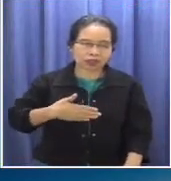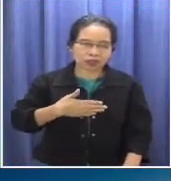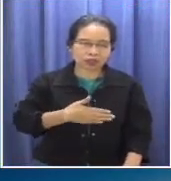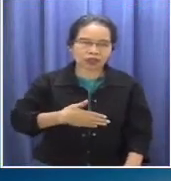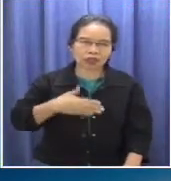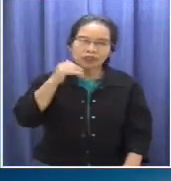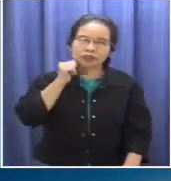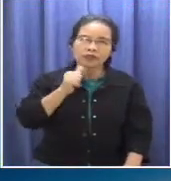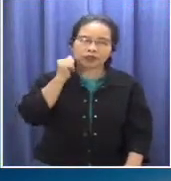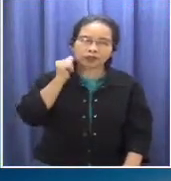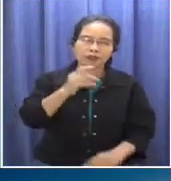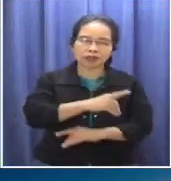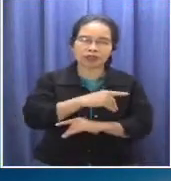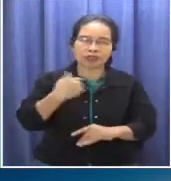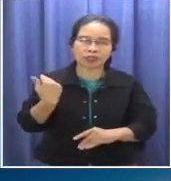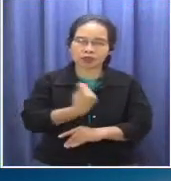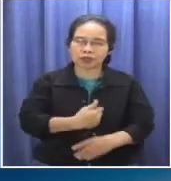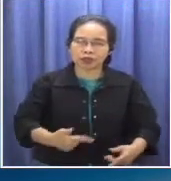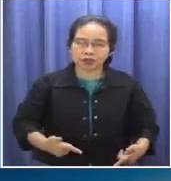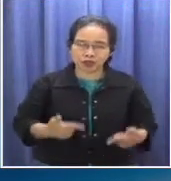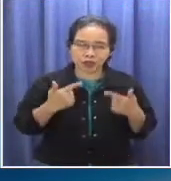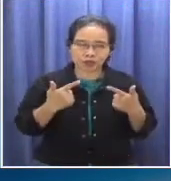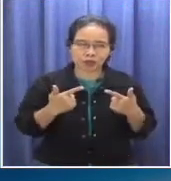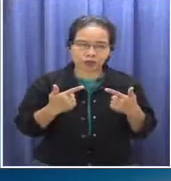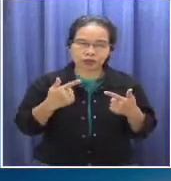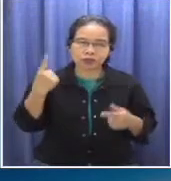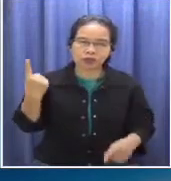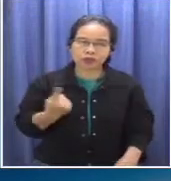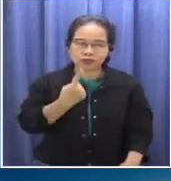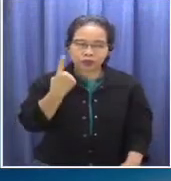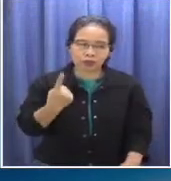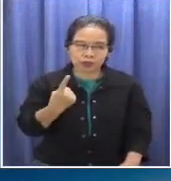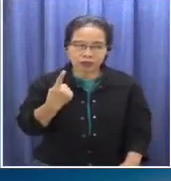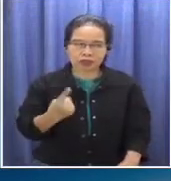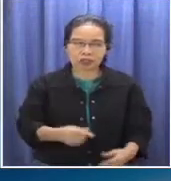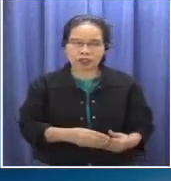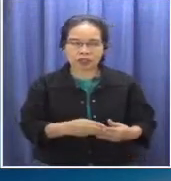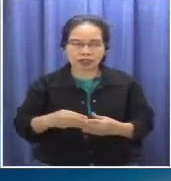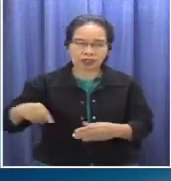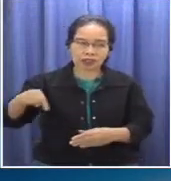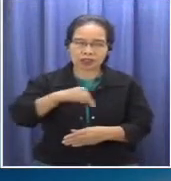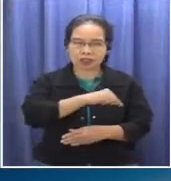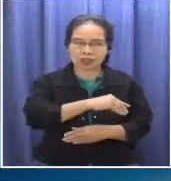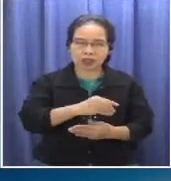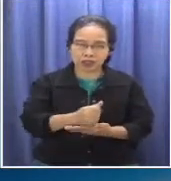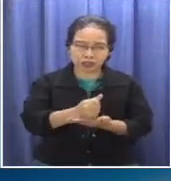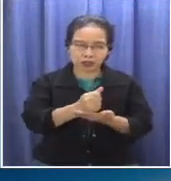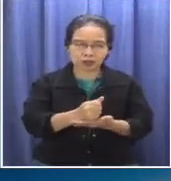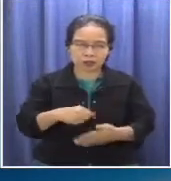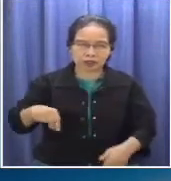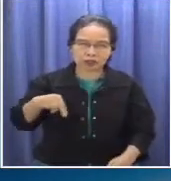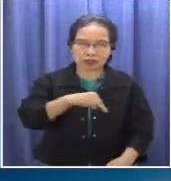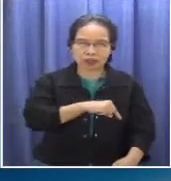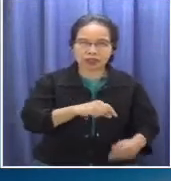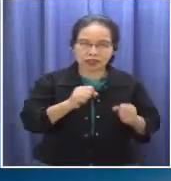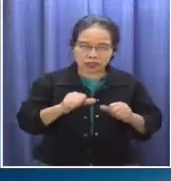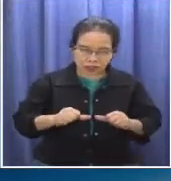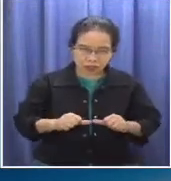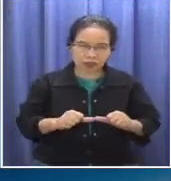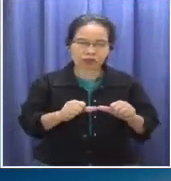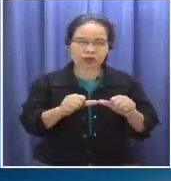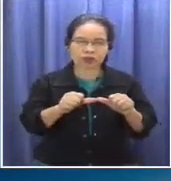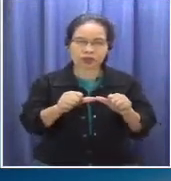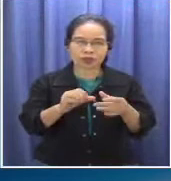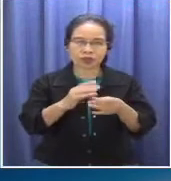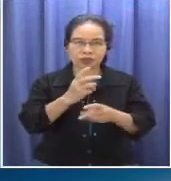sa araw-araw ng aming mga buhay, lagi mo po kaming akayin. Tulungan mo po na makapagpatuloy sa kabila